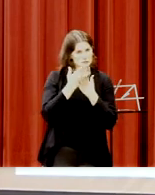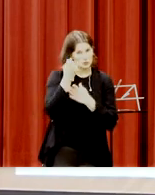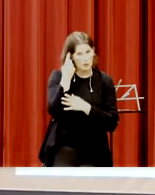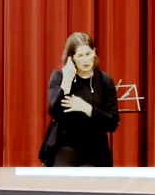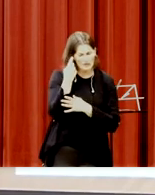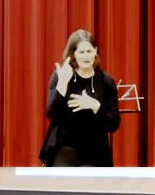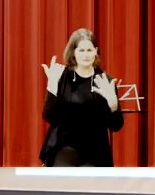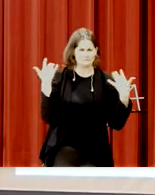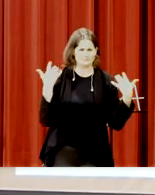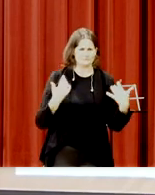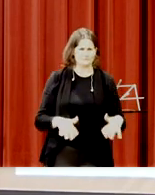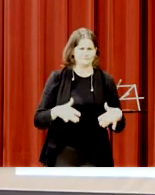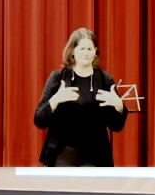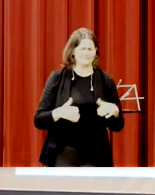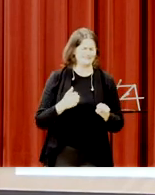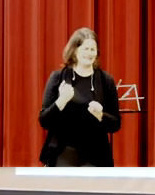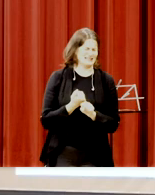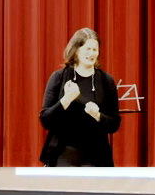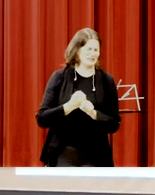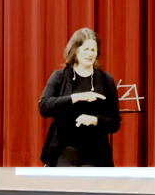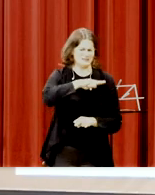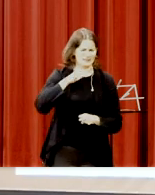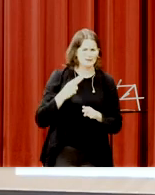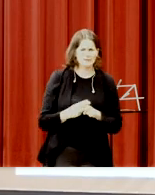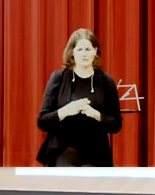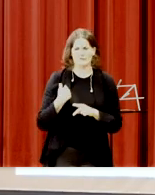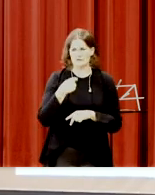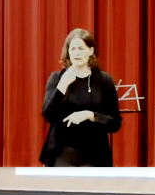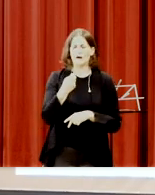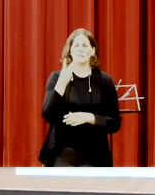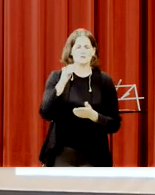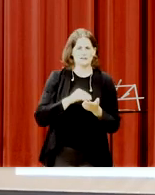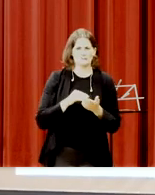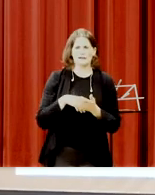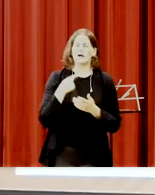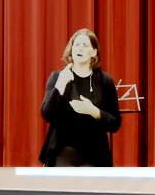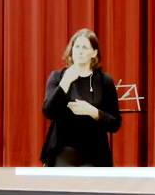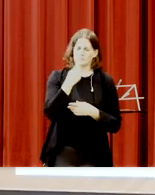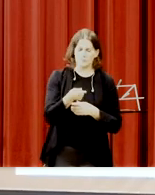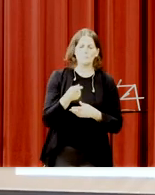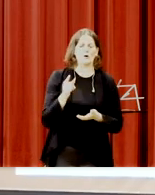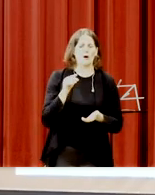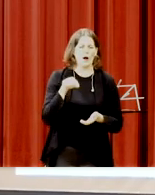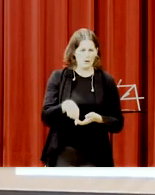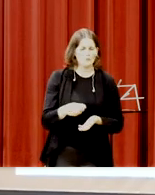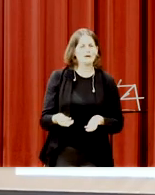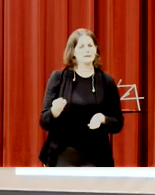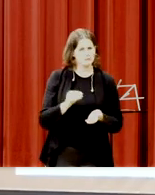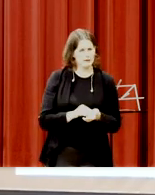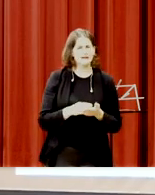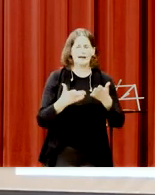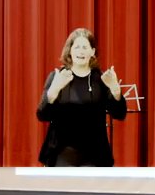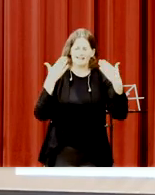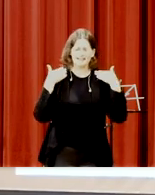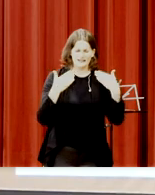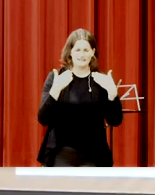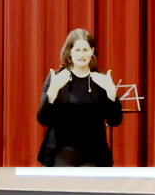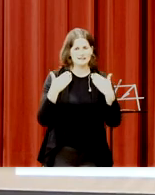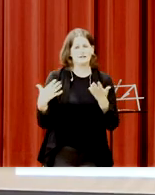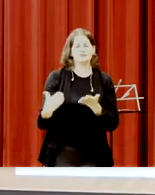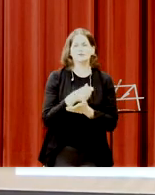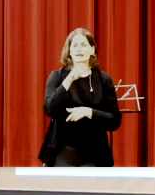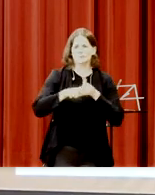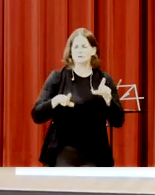fer més que agrair a totes les persones que ho han fet possible. L'equip de direcció del centre, tot el